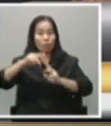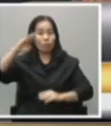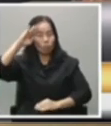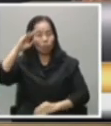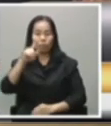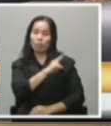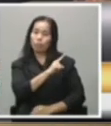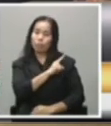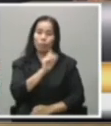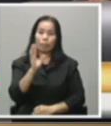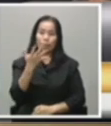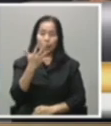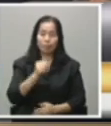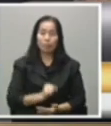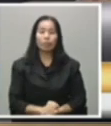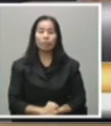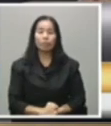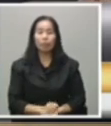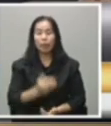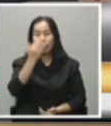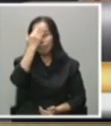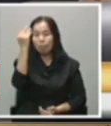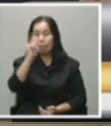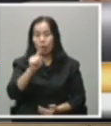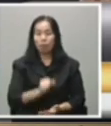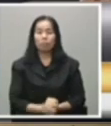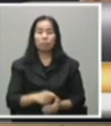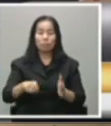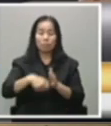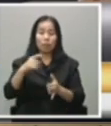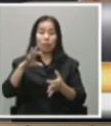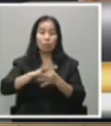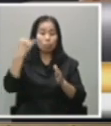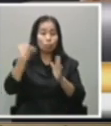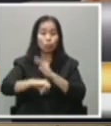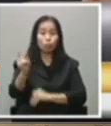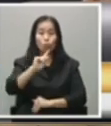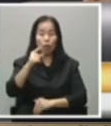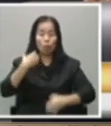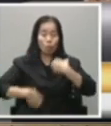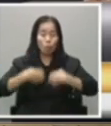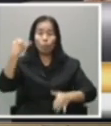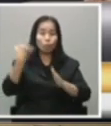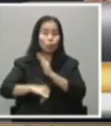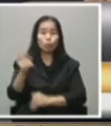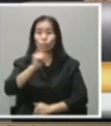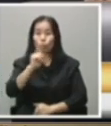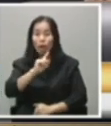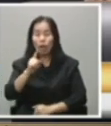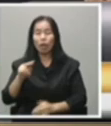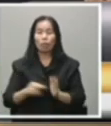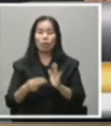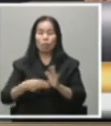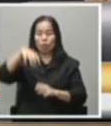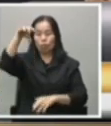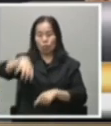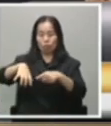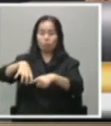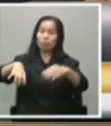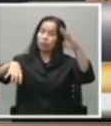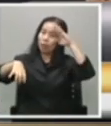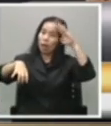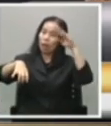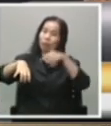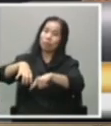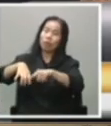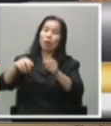การณ์ที่เกิดขึ้นทั้งที่เรื่องนี้เกิดจากความบกพร่องปล่อยปละละเลยในการดูแลรับผิดชอบ